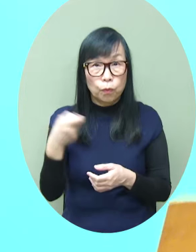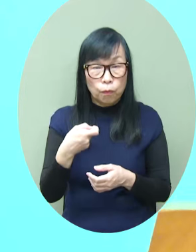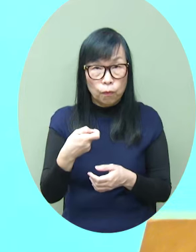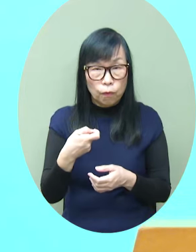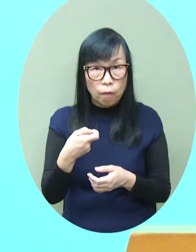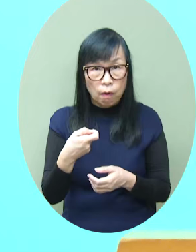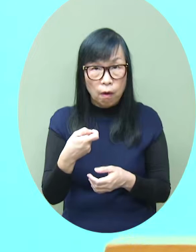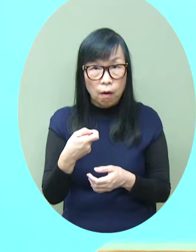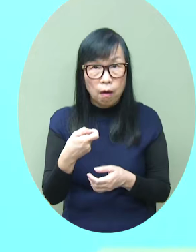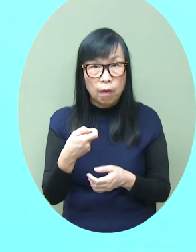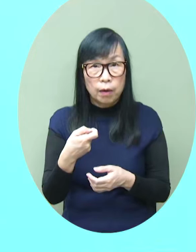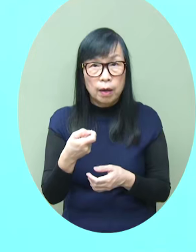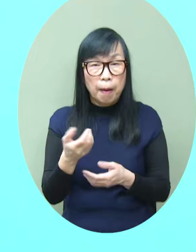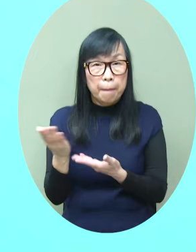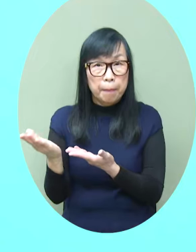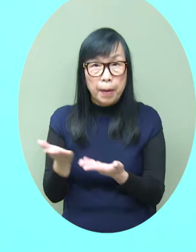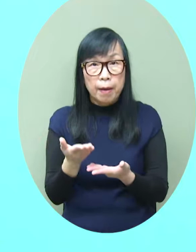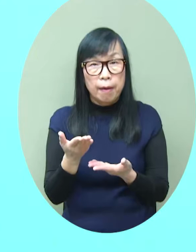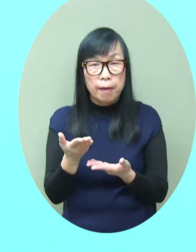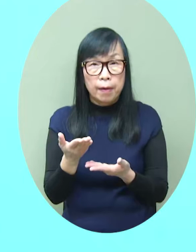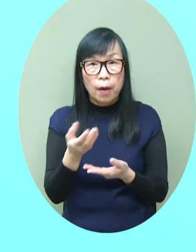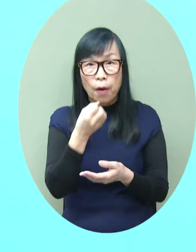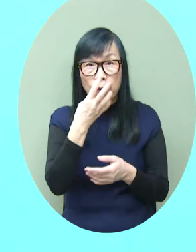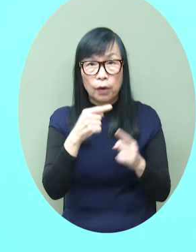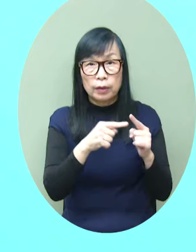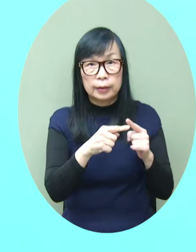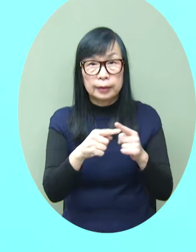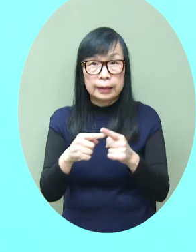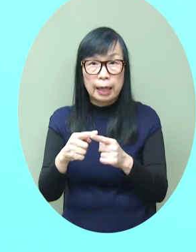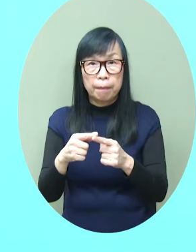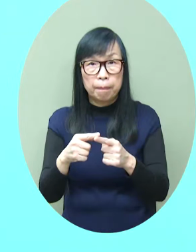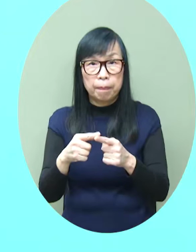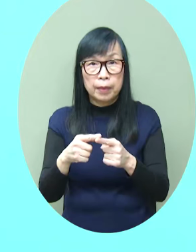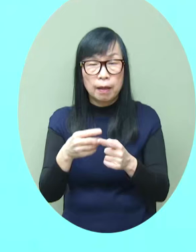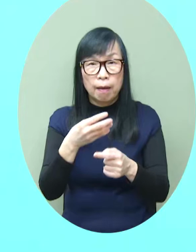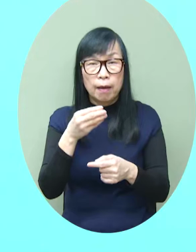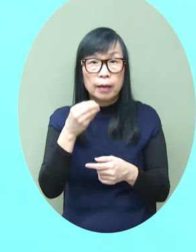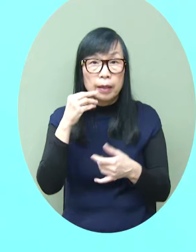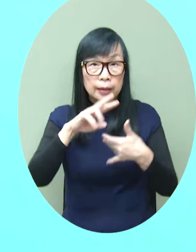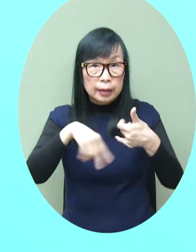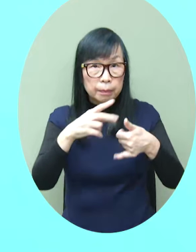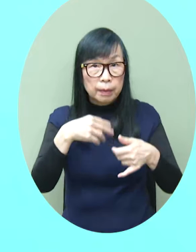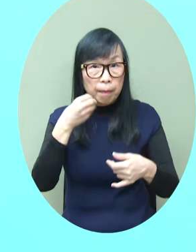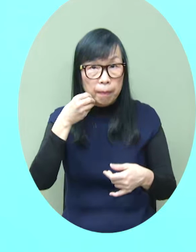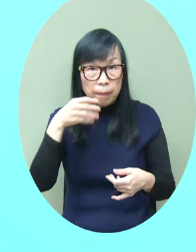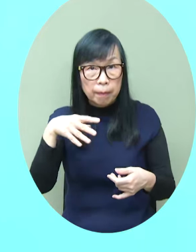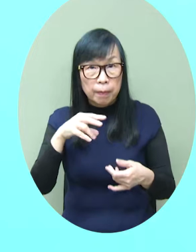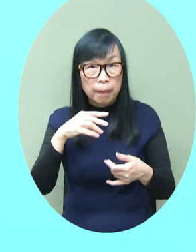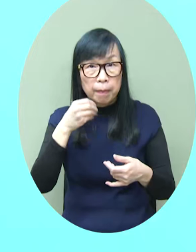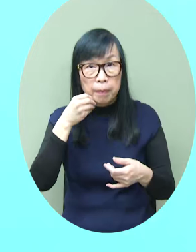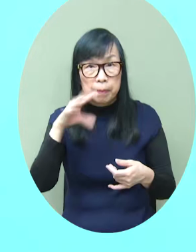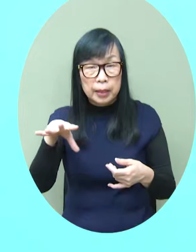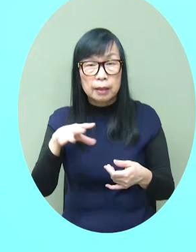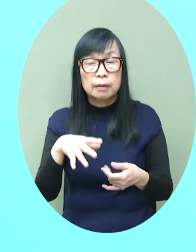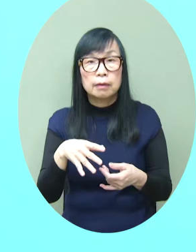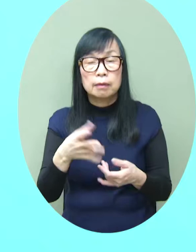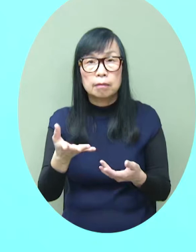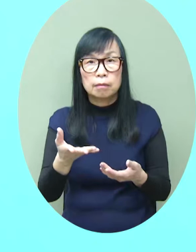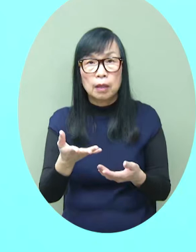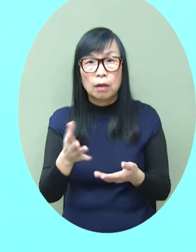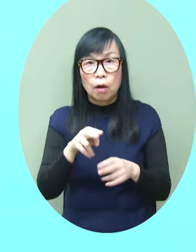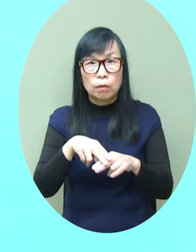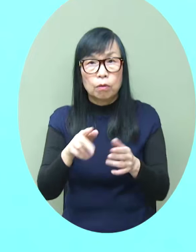夠讓香港的居民咧可以免檢疫回到內地，因為已經是